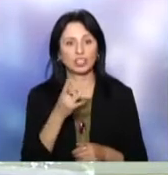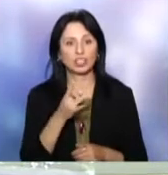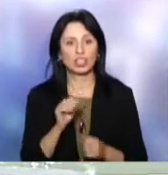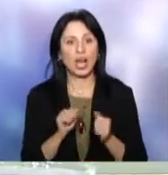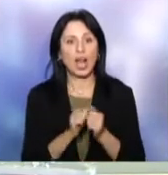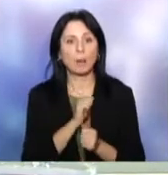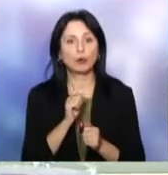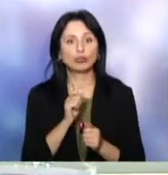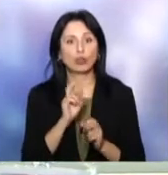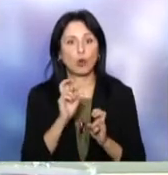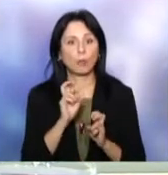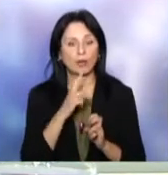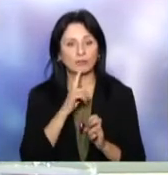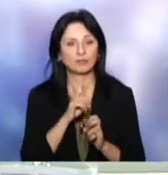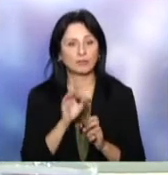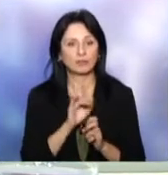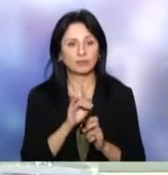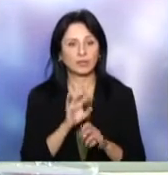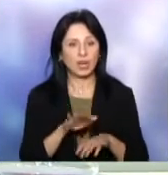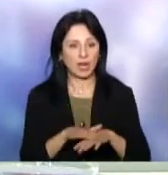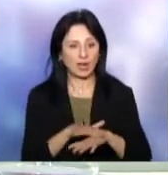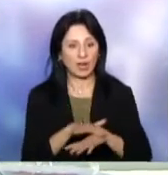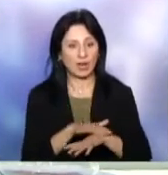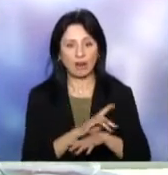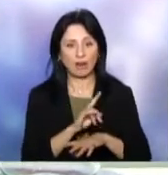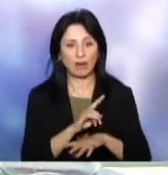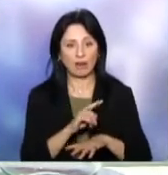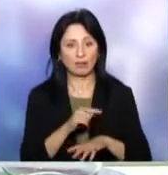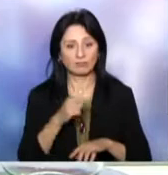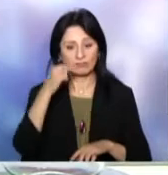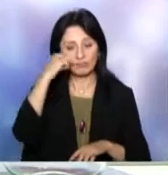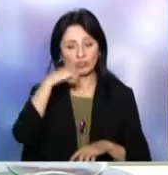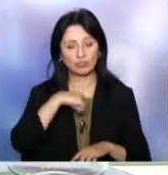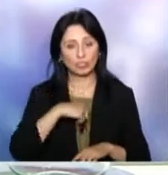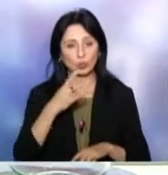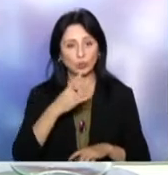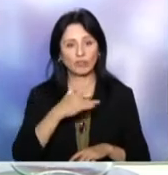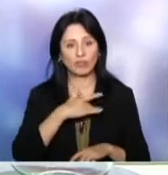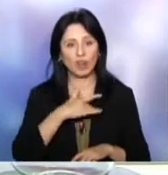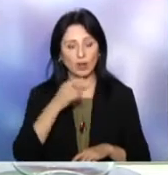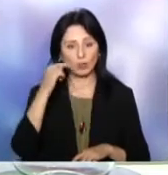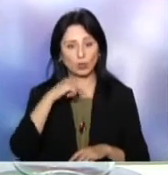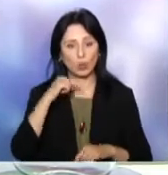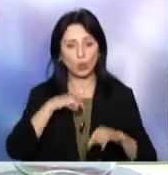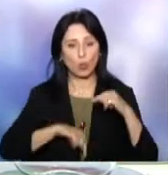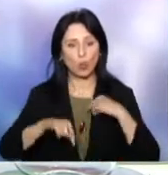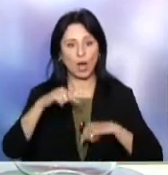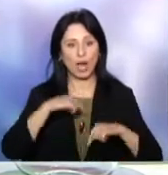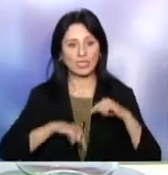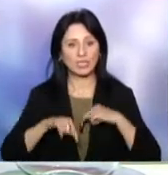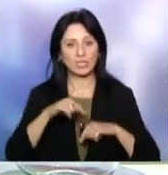გამოშრობის საკითხი ახსენა და ჩვენ არამარტო ადგილობრივად ვხედავთ ამ გამოშრობას, ჩვენ უნდა ვივარაუდოთ, რომ ორგანიზმი